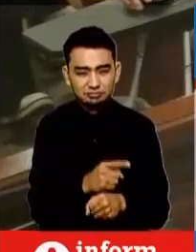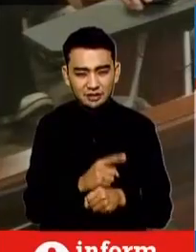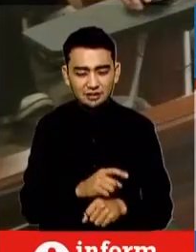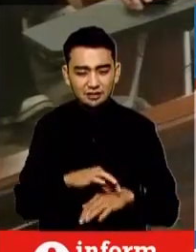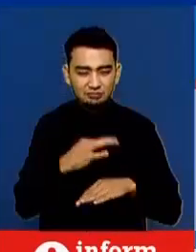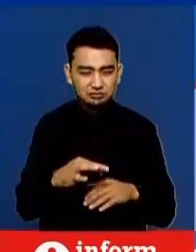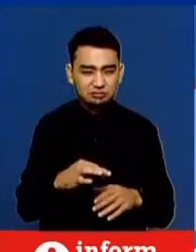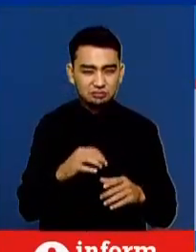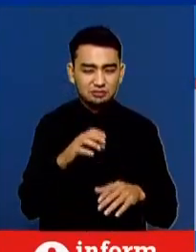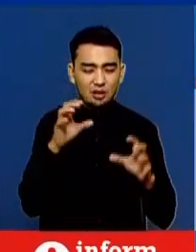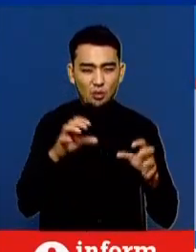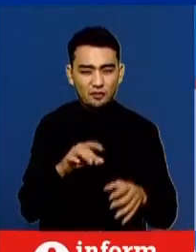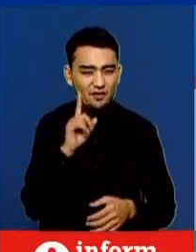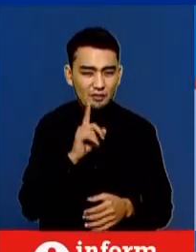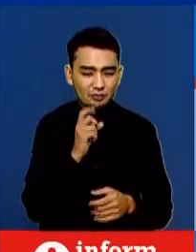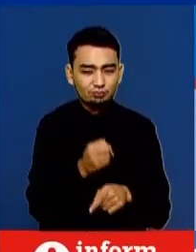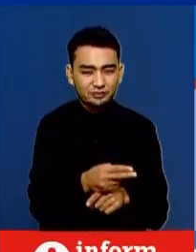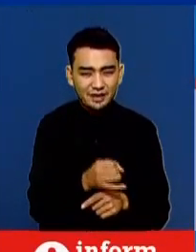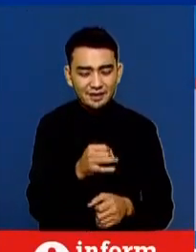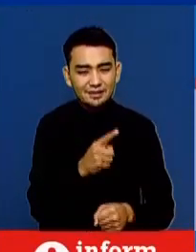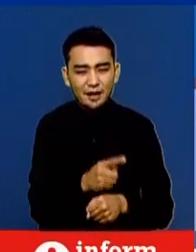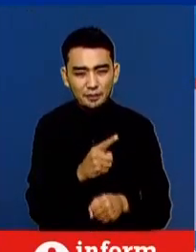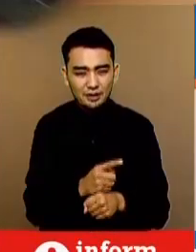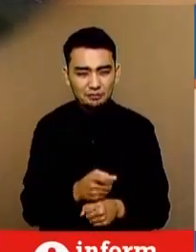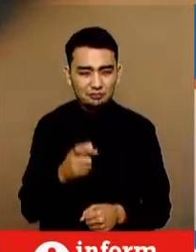о временном выселении дебоширов и запрете на